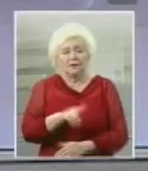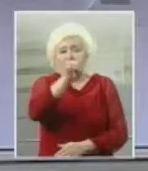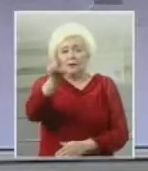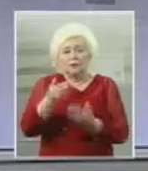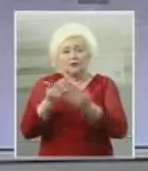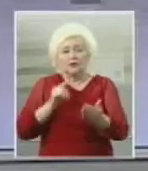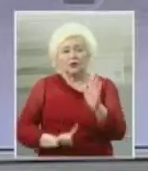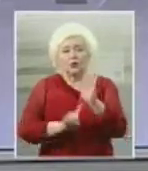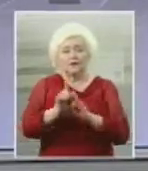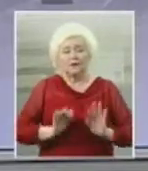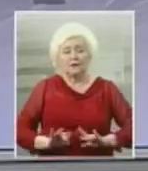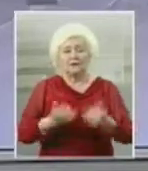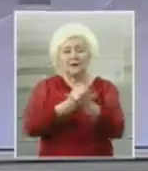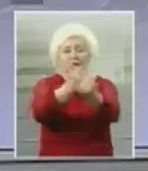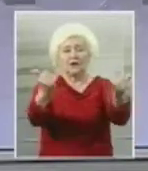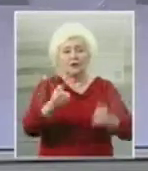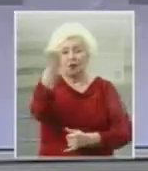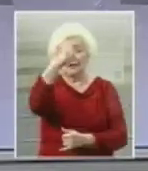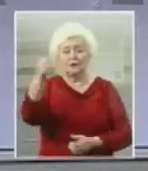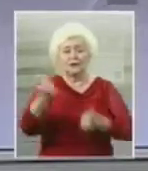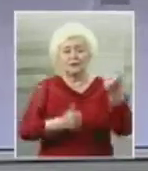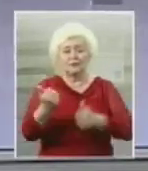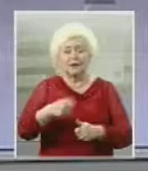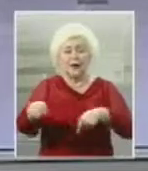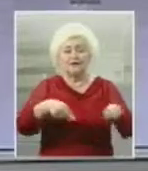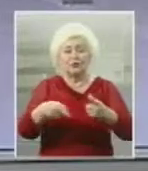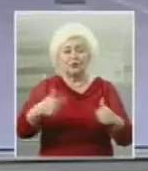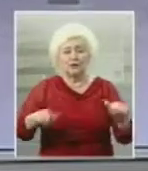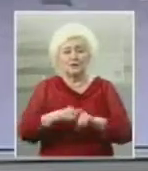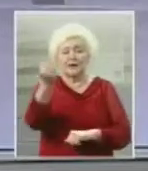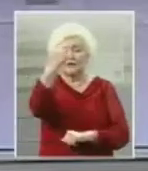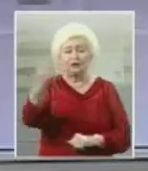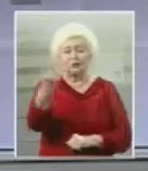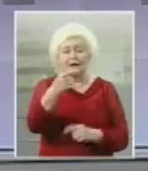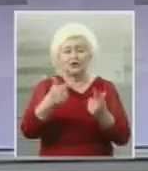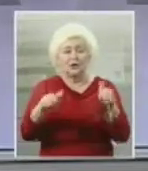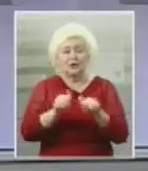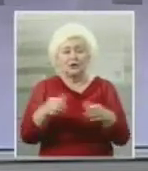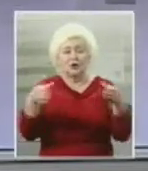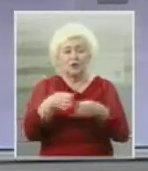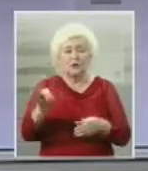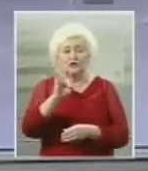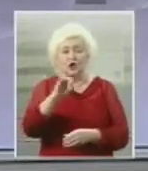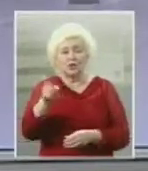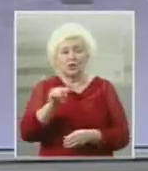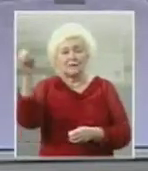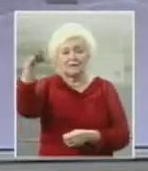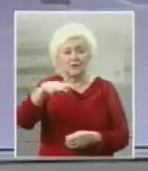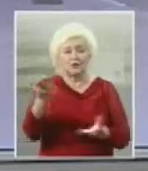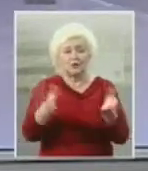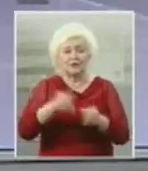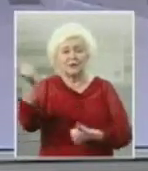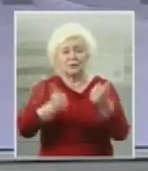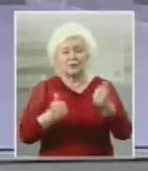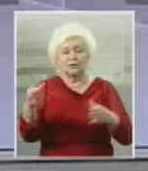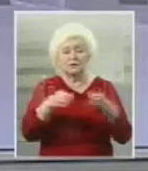тому розпочалася церемонія нагородження переможців змагань з футзалу. Чемпіонами першої ліги стала команда «Юг Світ». В останньому турі вони змагалися